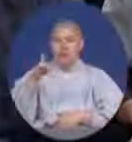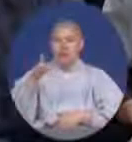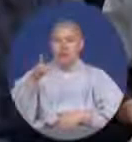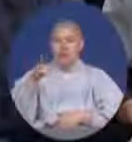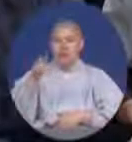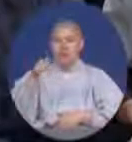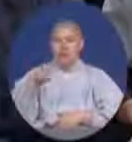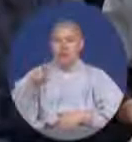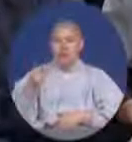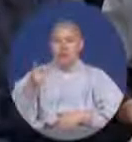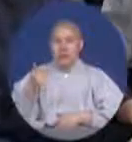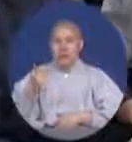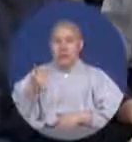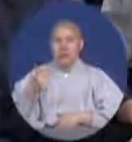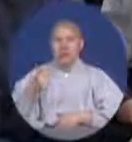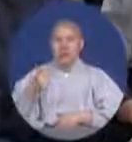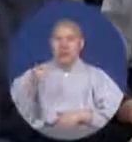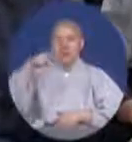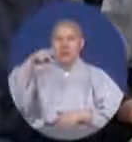변세간